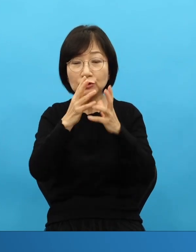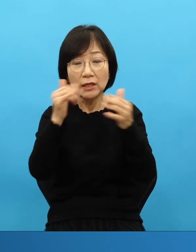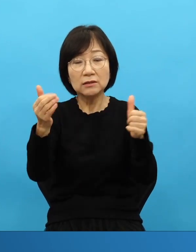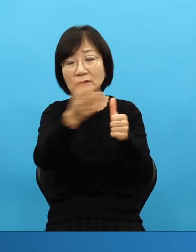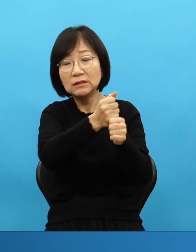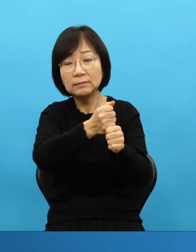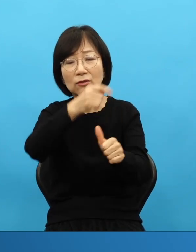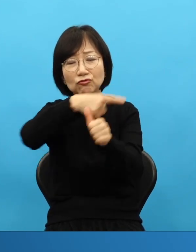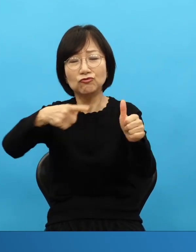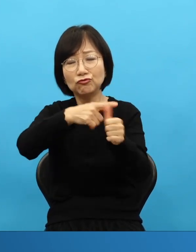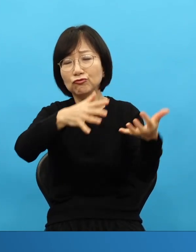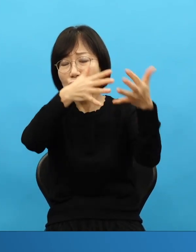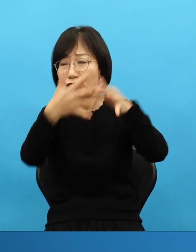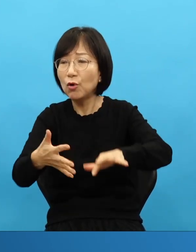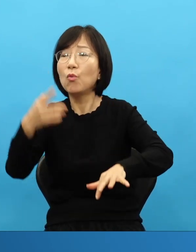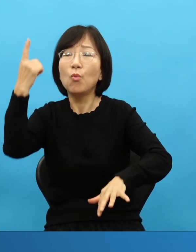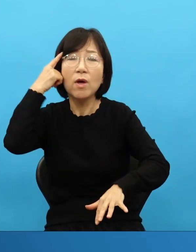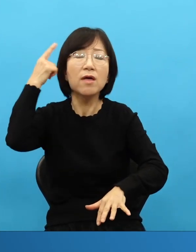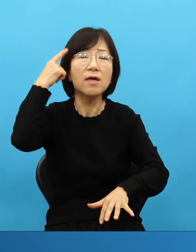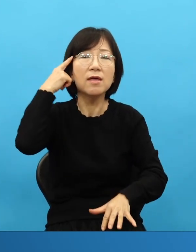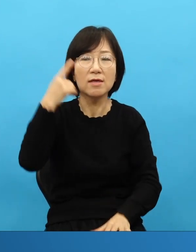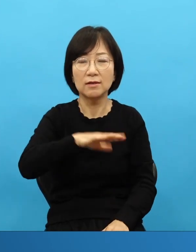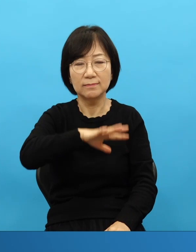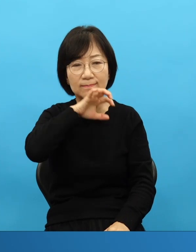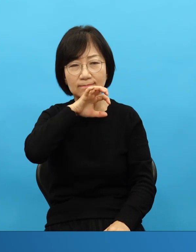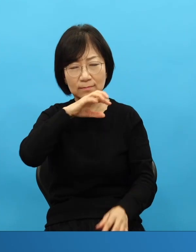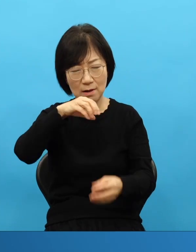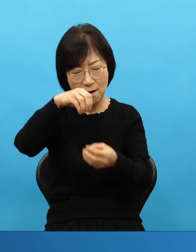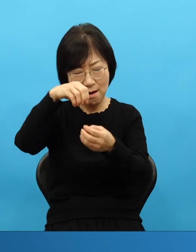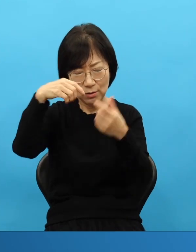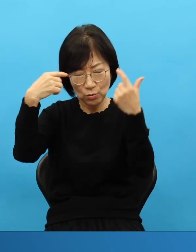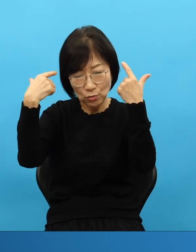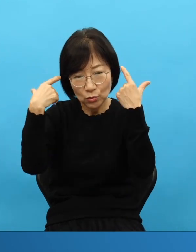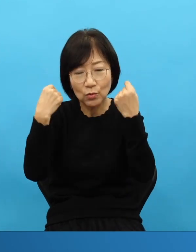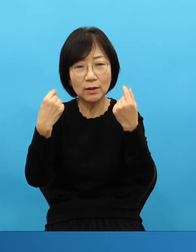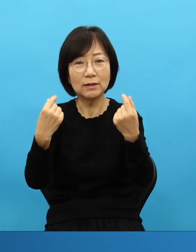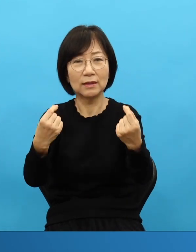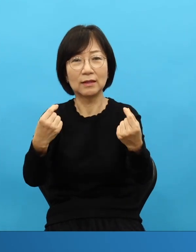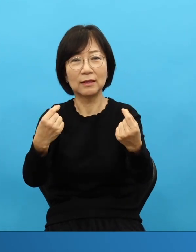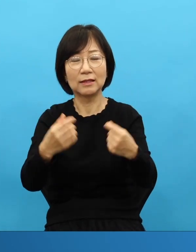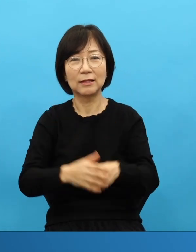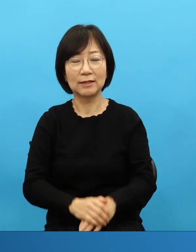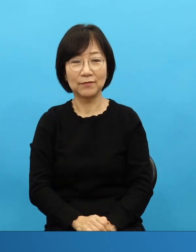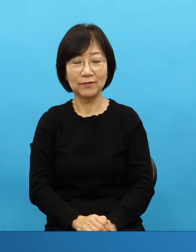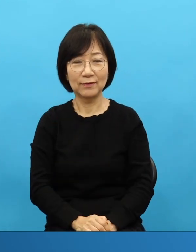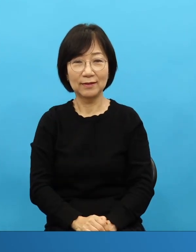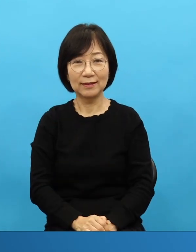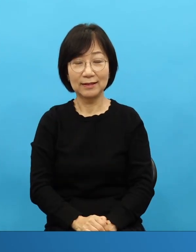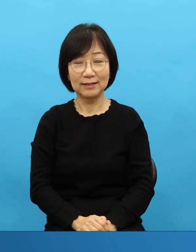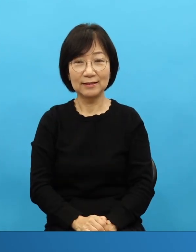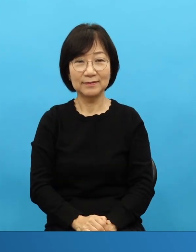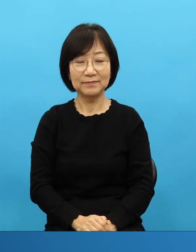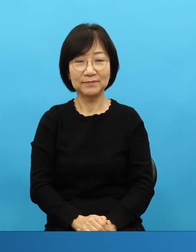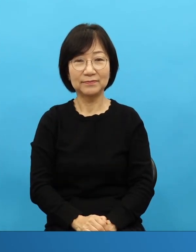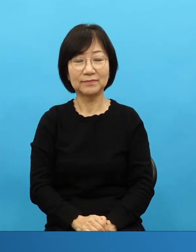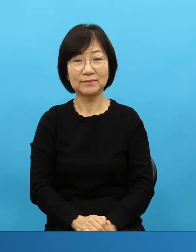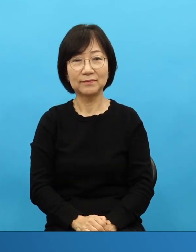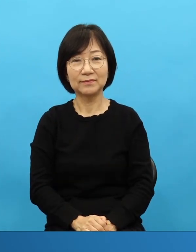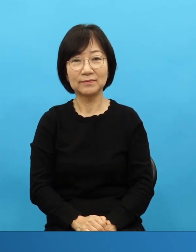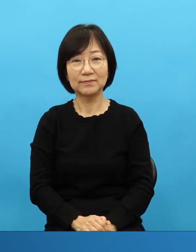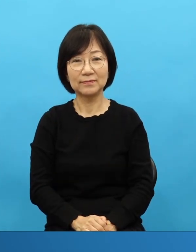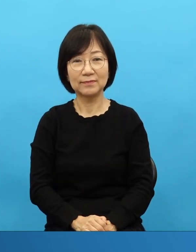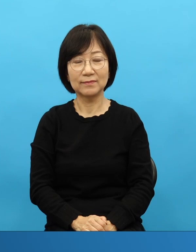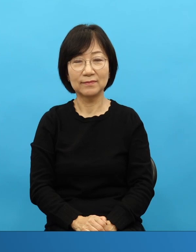us? 흑암을 막을 수 있는 약을 이스라엘이 줬는데 강대국에